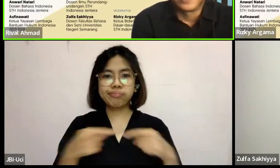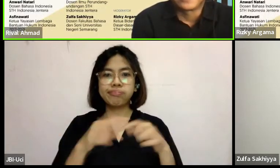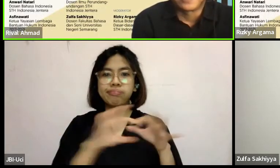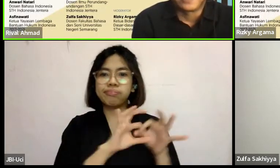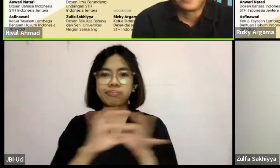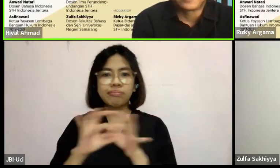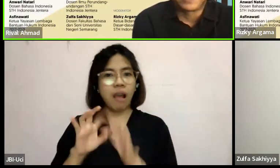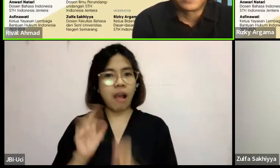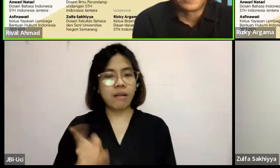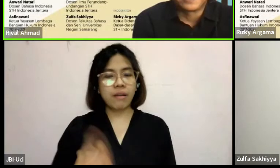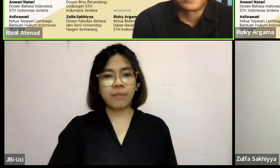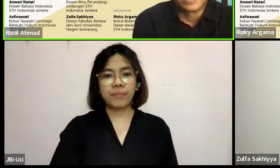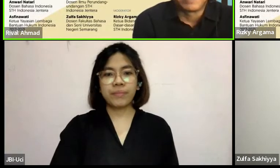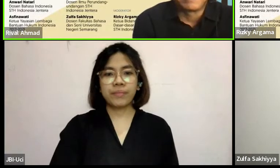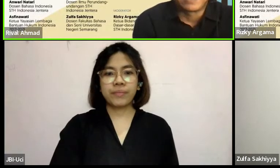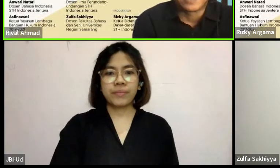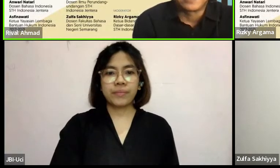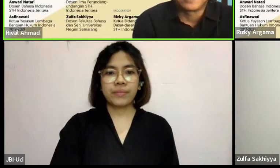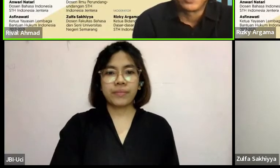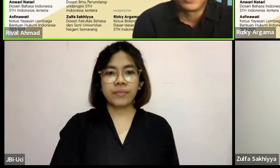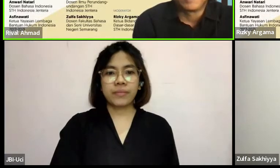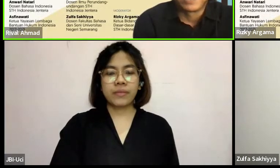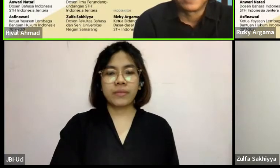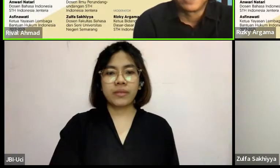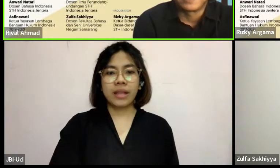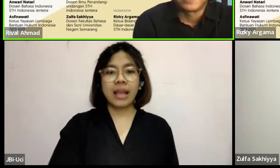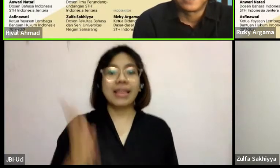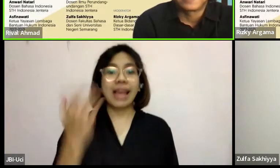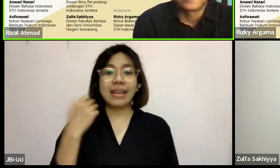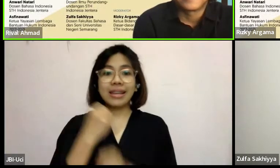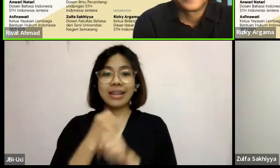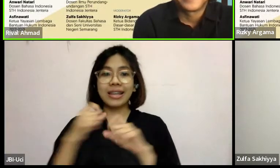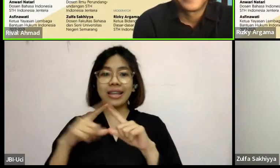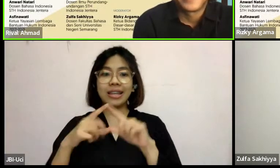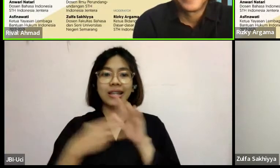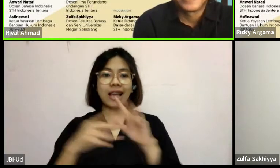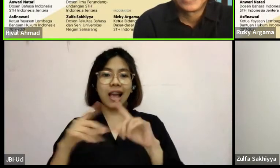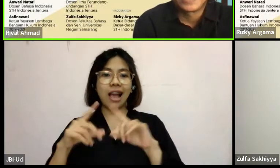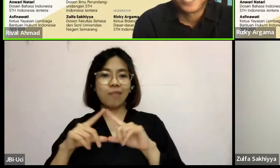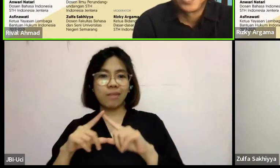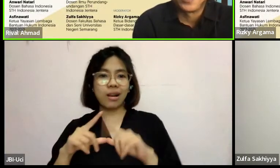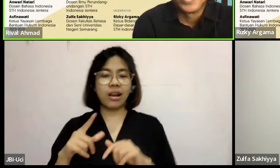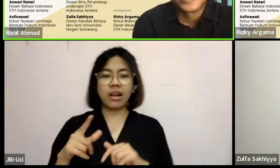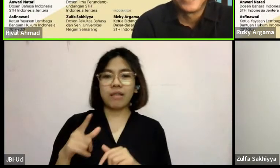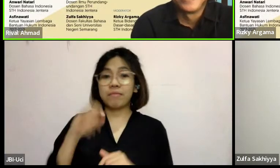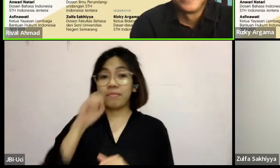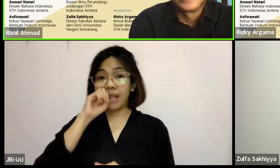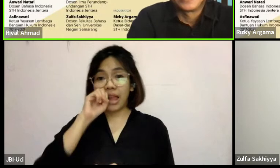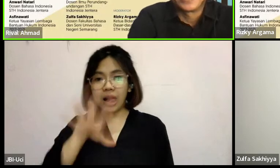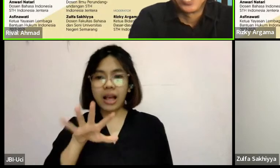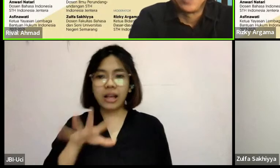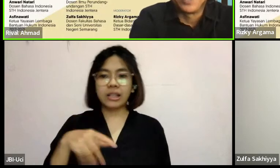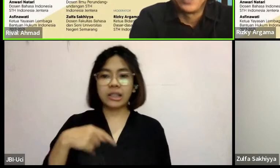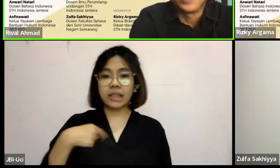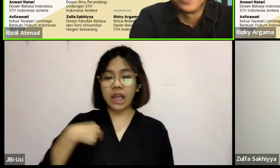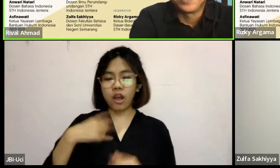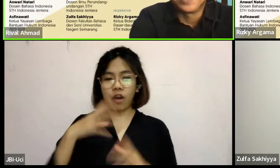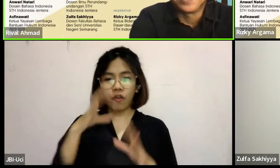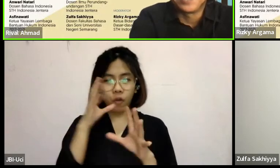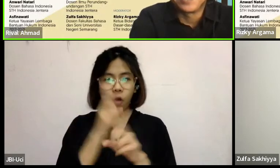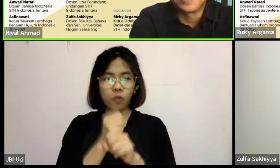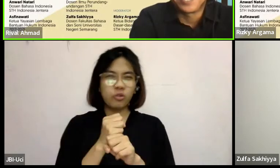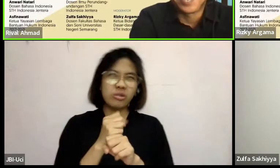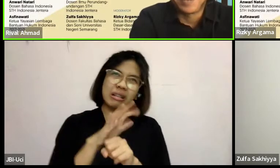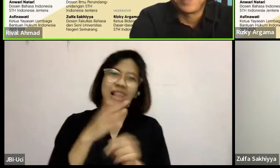bagian saya yang seperti Gama bilang tadi sebetulnya bagian yang sangat luas ya Jadi kalau mau